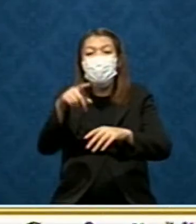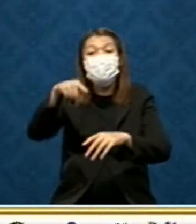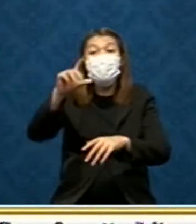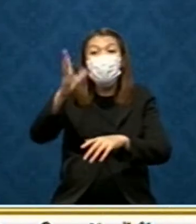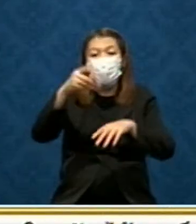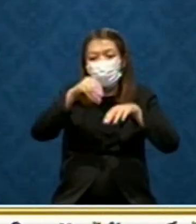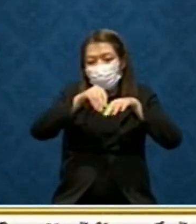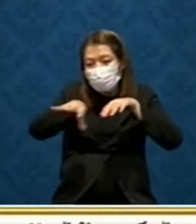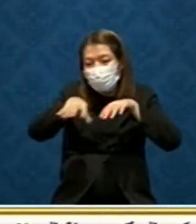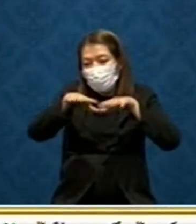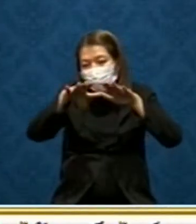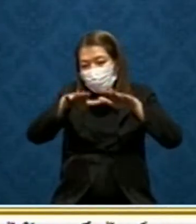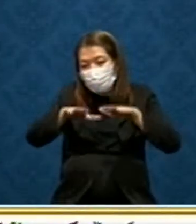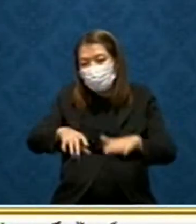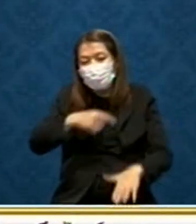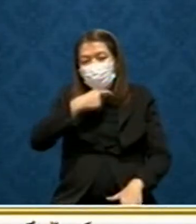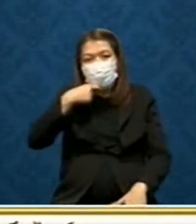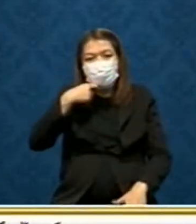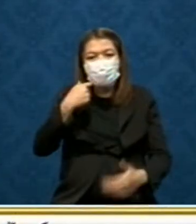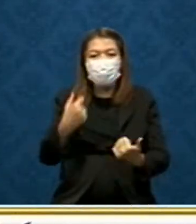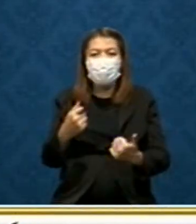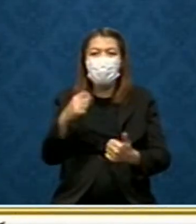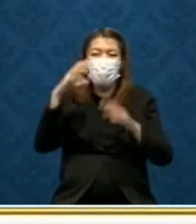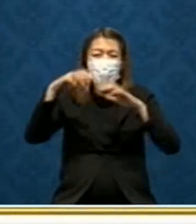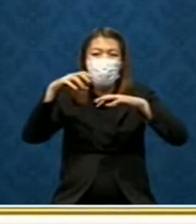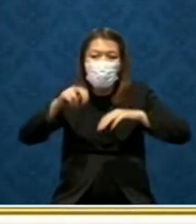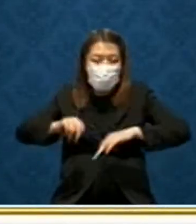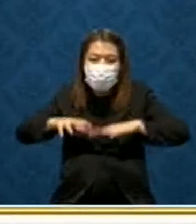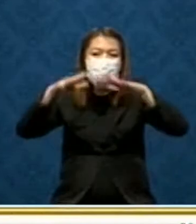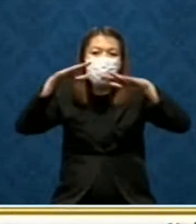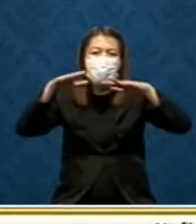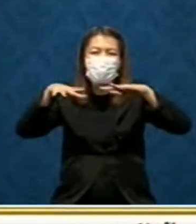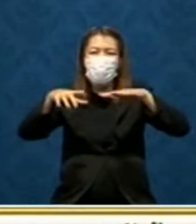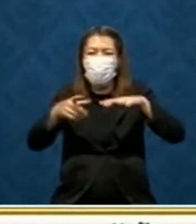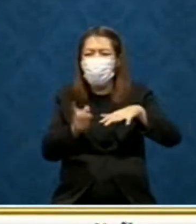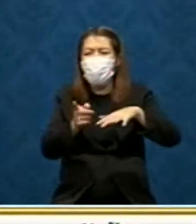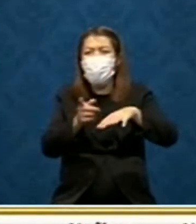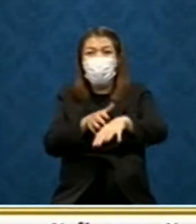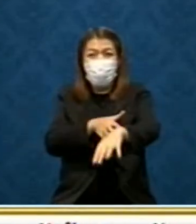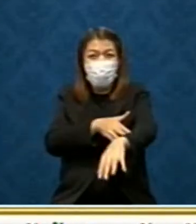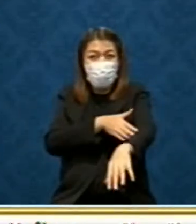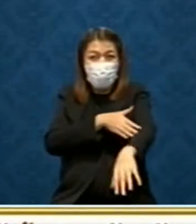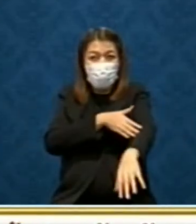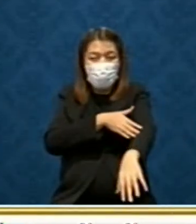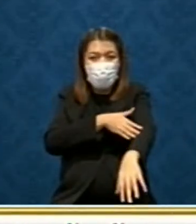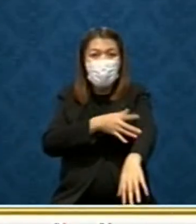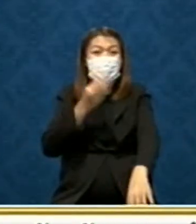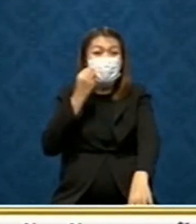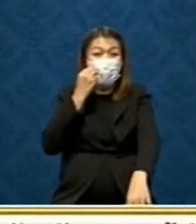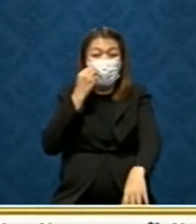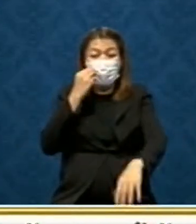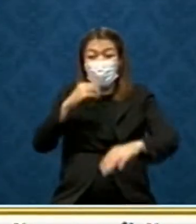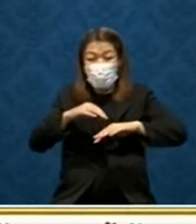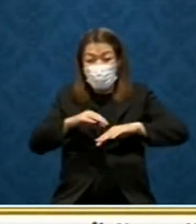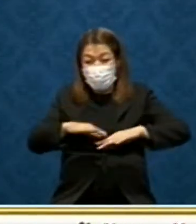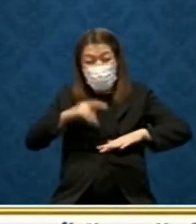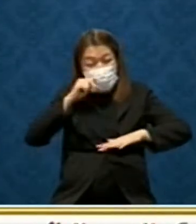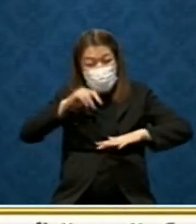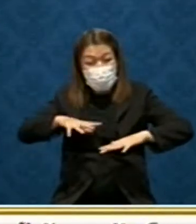เดียนี้เออมานเด๋วท่วมเลย แล้วขังนานด้วยบ้านผมนขังจน